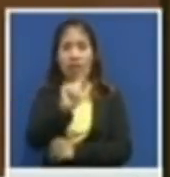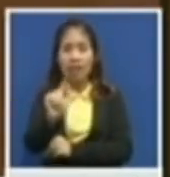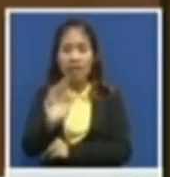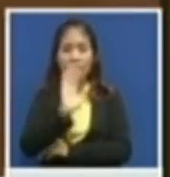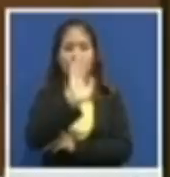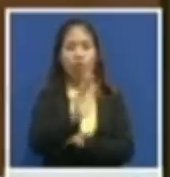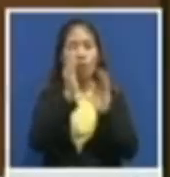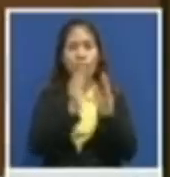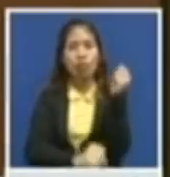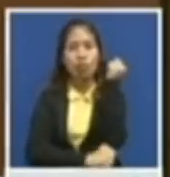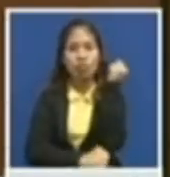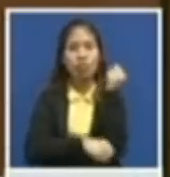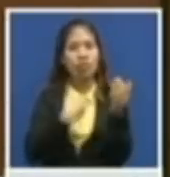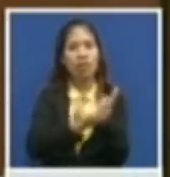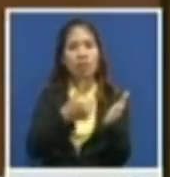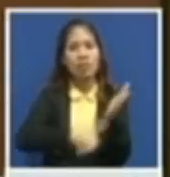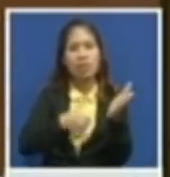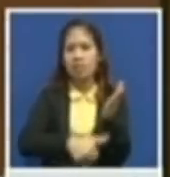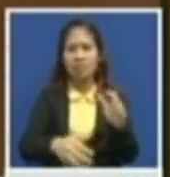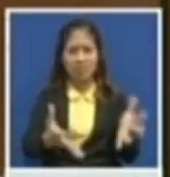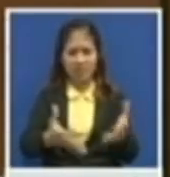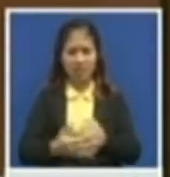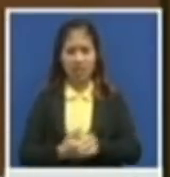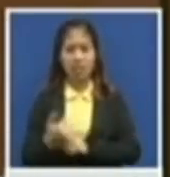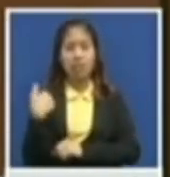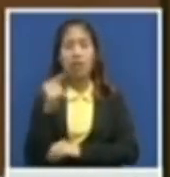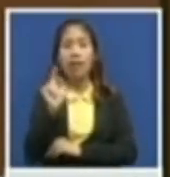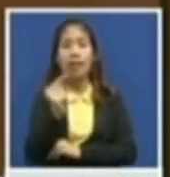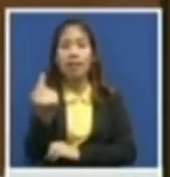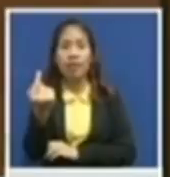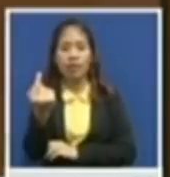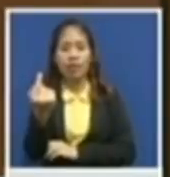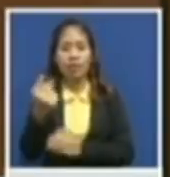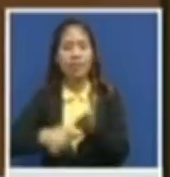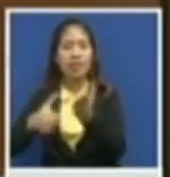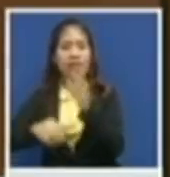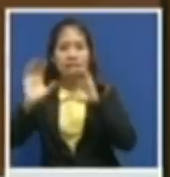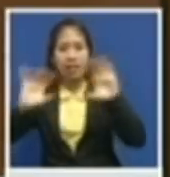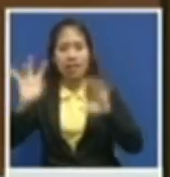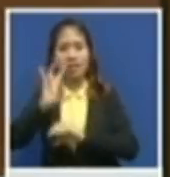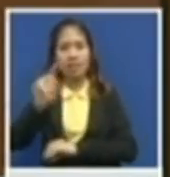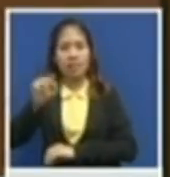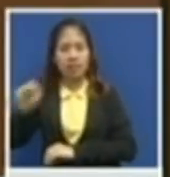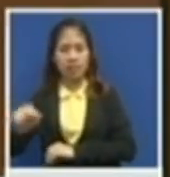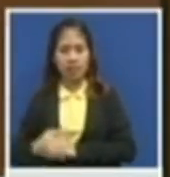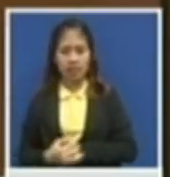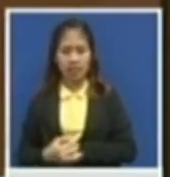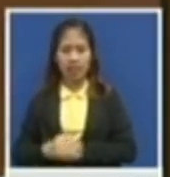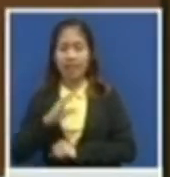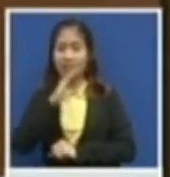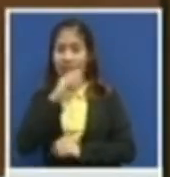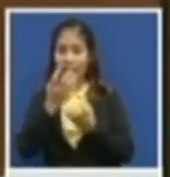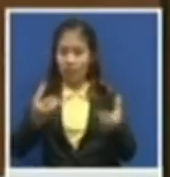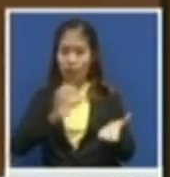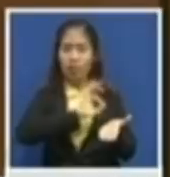ของคนจนเนี่ยเราไม่ได้ภาษีหรอกครับเราได้เขาเพียงอย่างเดียวอะไรภาษีรัฐ 7% ซึ่งถ้าเขาซื้อ